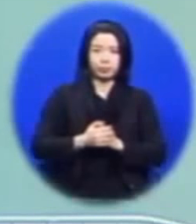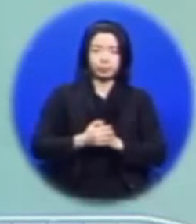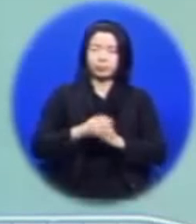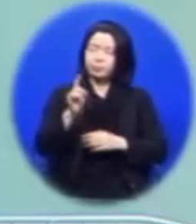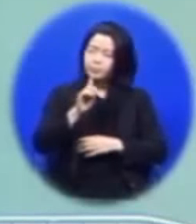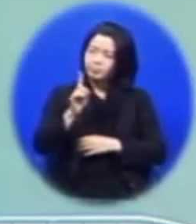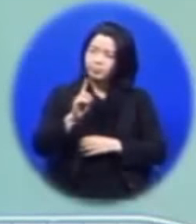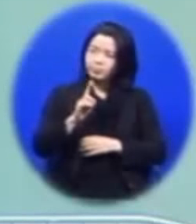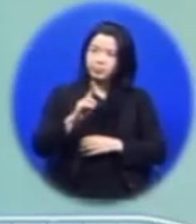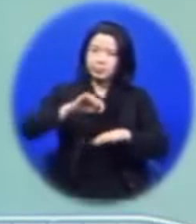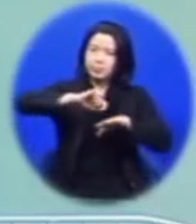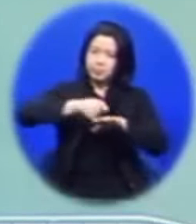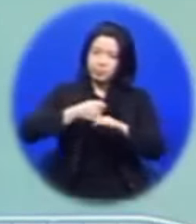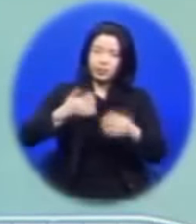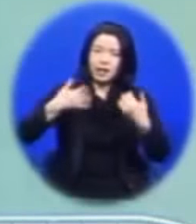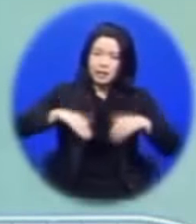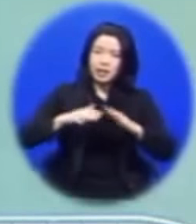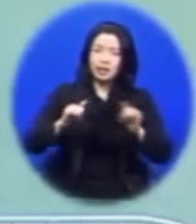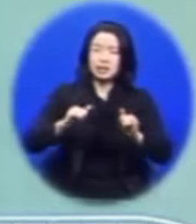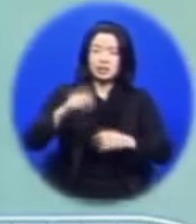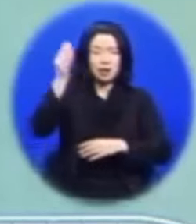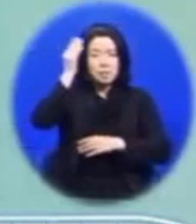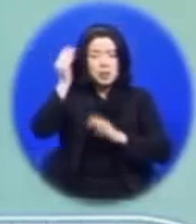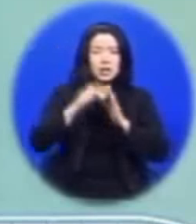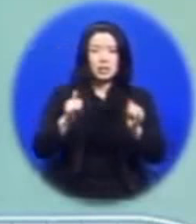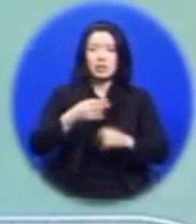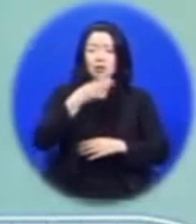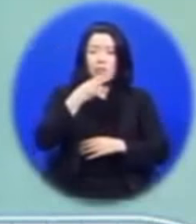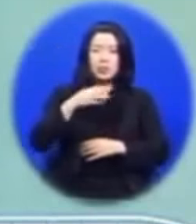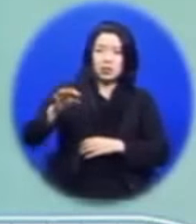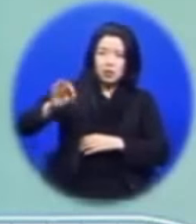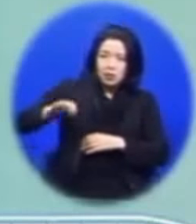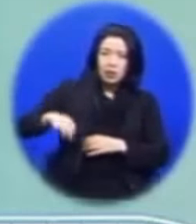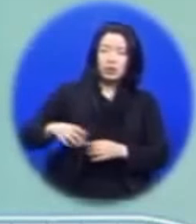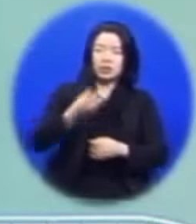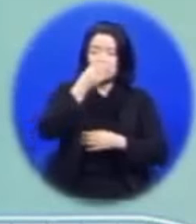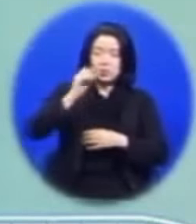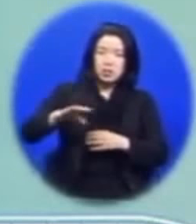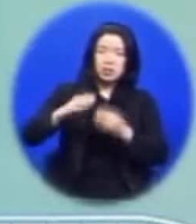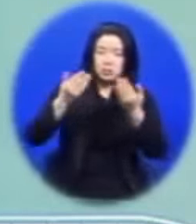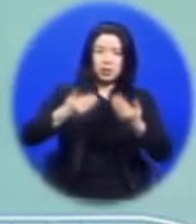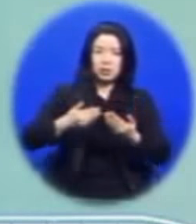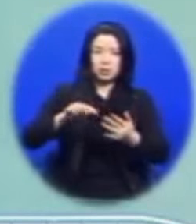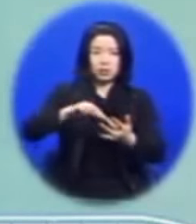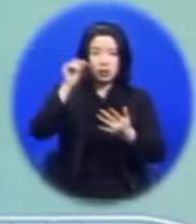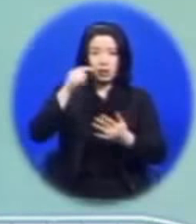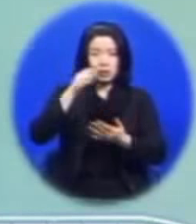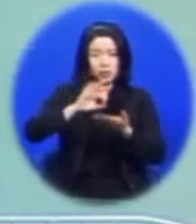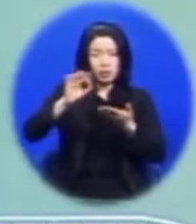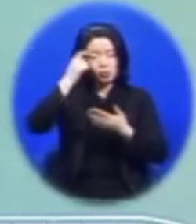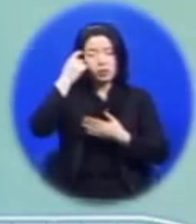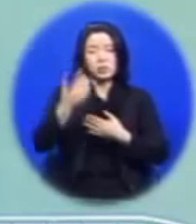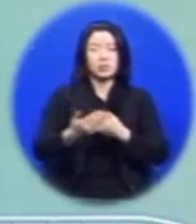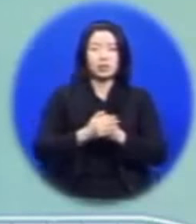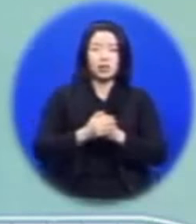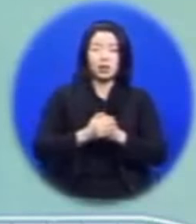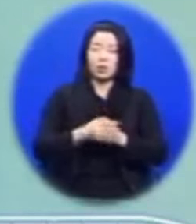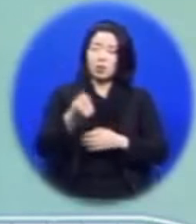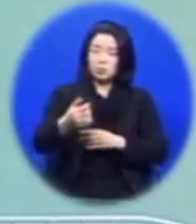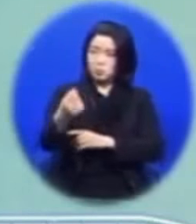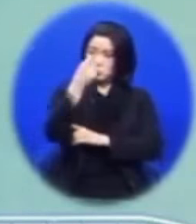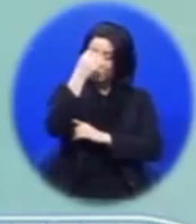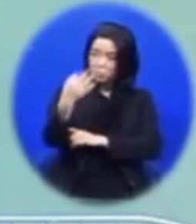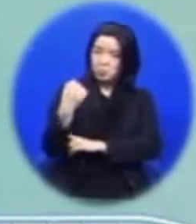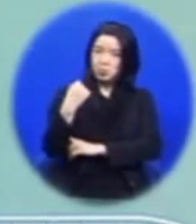어째서 일부러 약한 자 미련한 자 없는 거 천한 거 멸시받는 것을 왜 택하여 쓰세요 아 좀 능력 있고